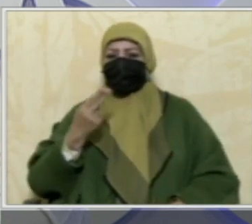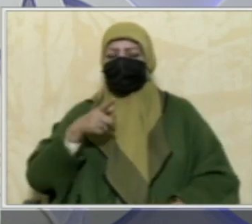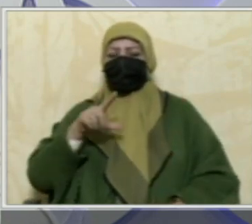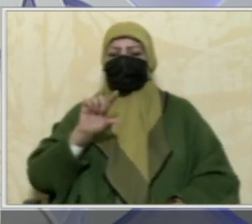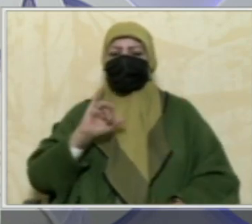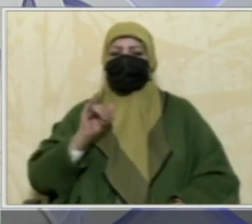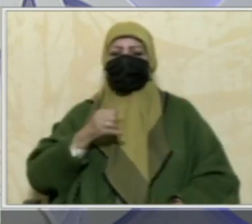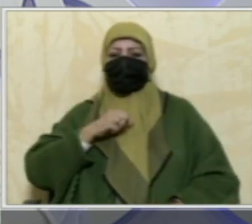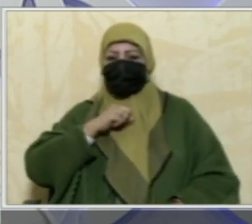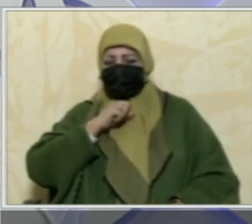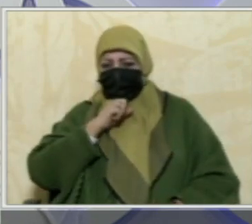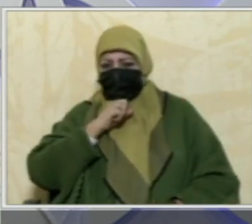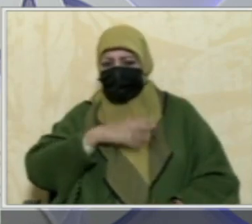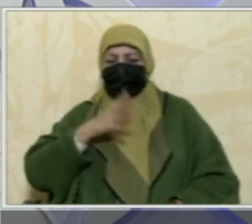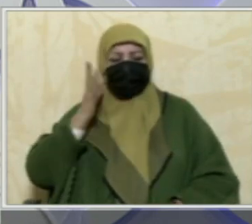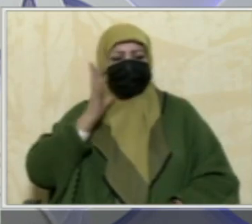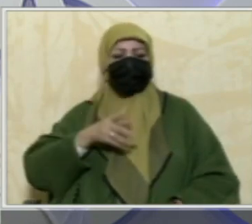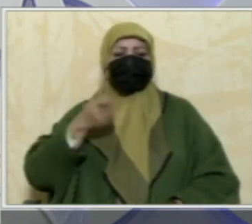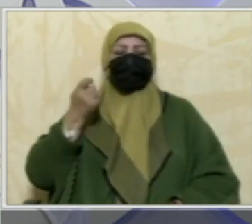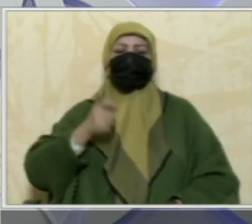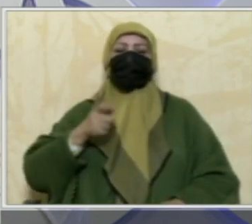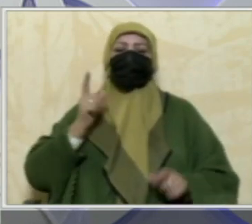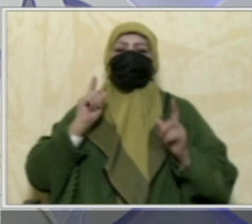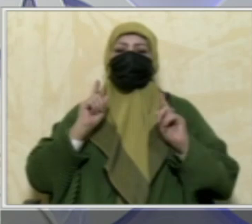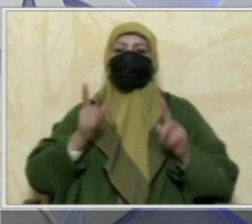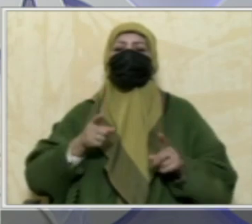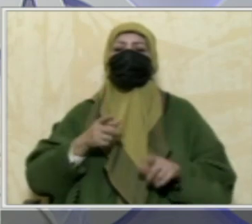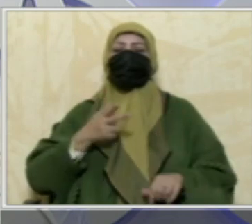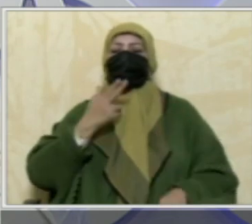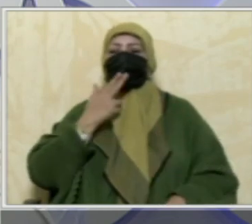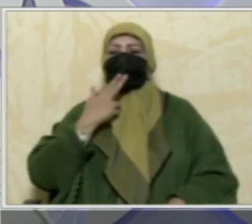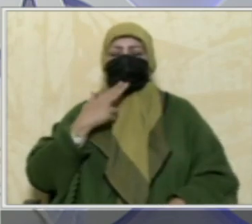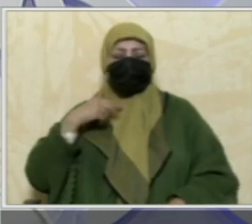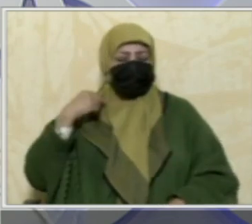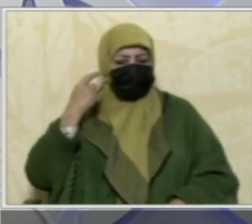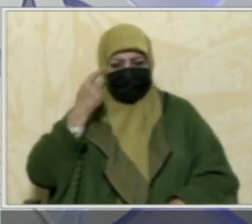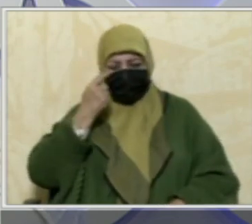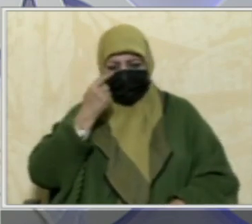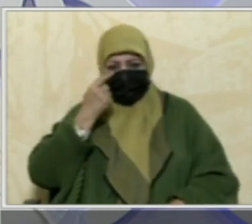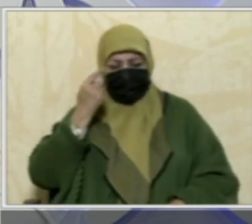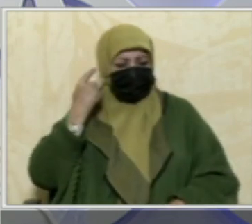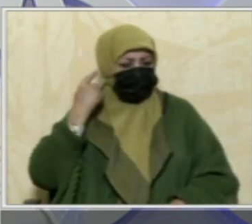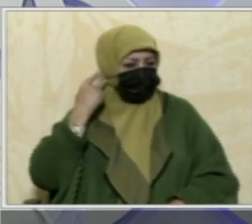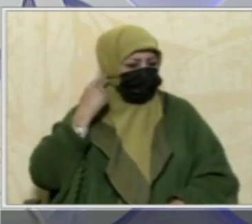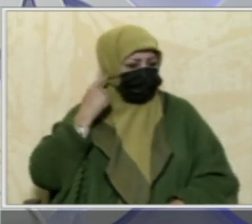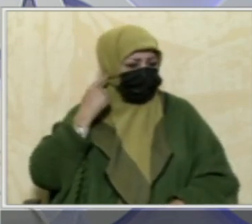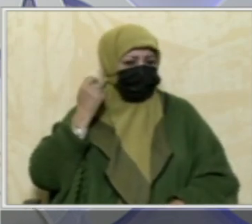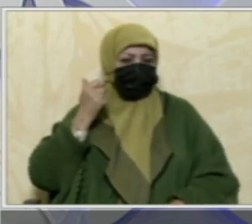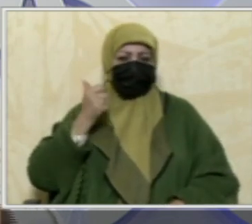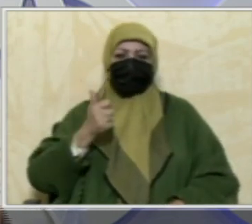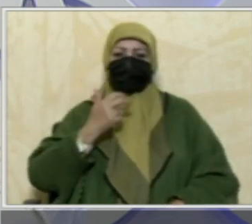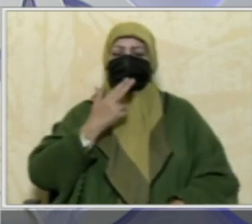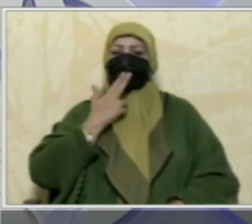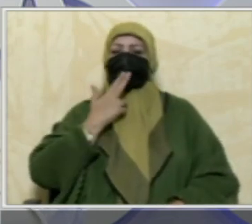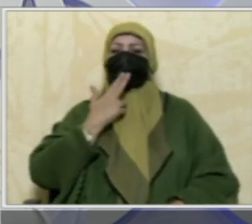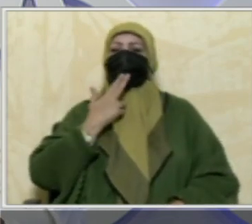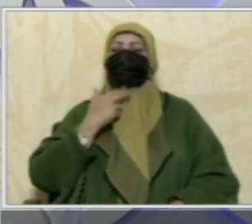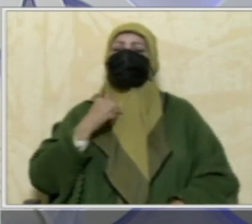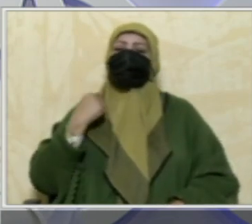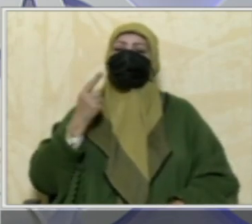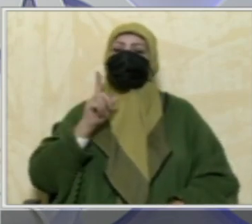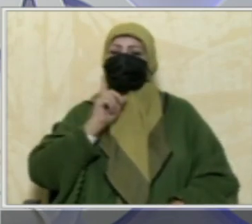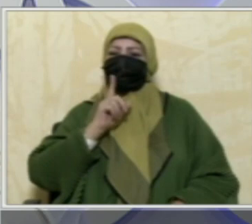نستشرف العين والاذن ان نستشرف العين والاذن ولهذا كره علماؤنا المقابله والمدابره